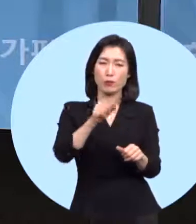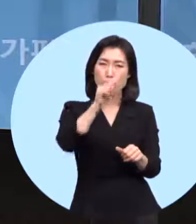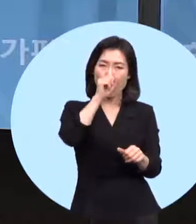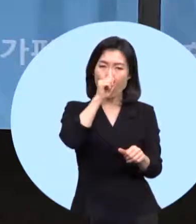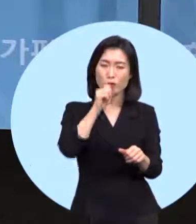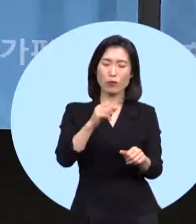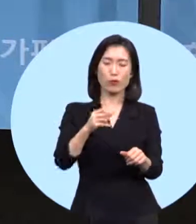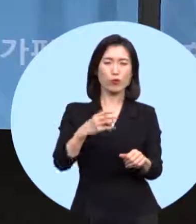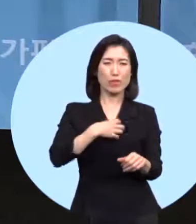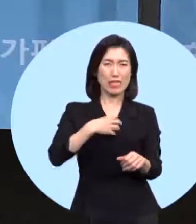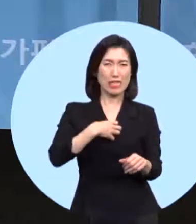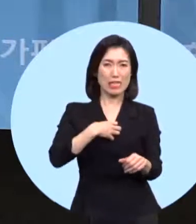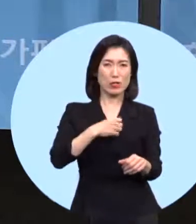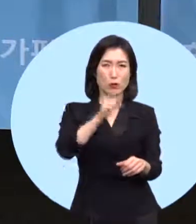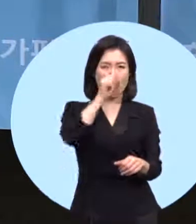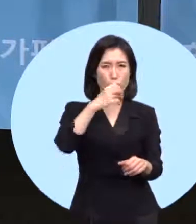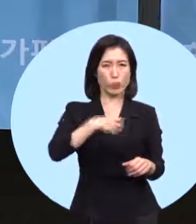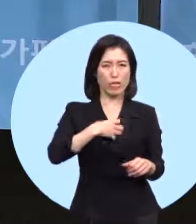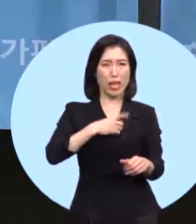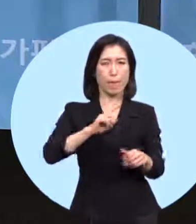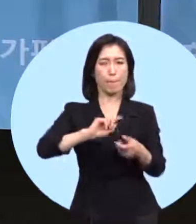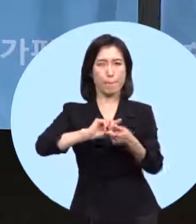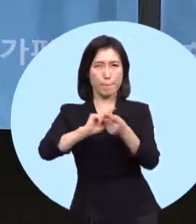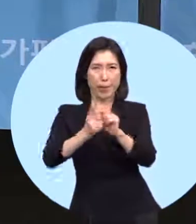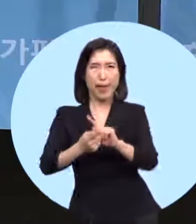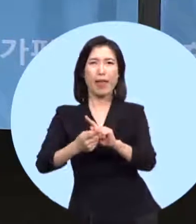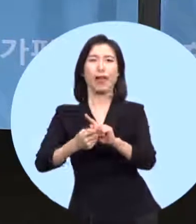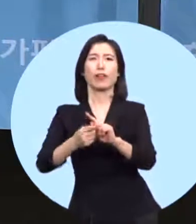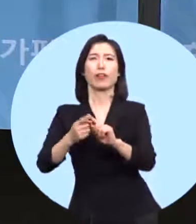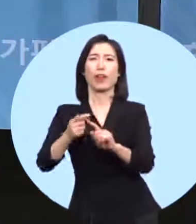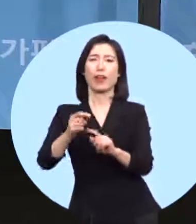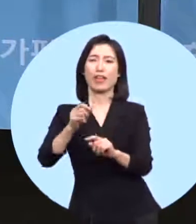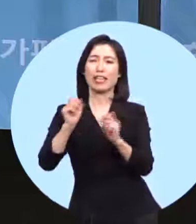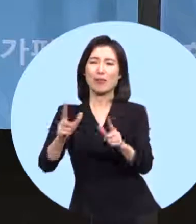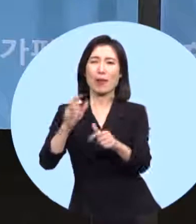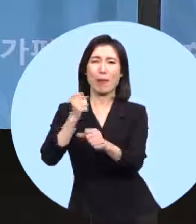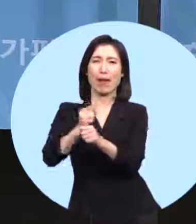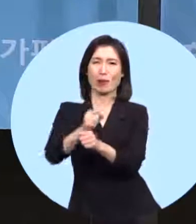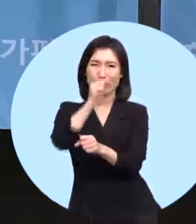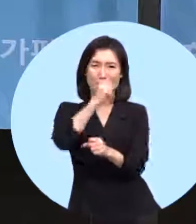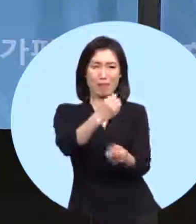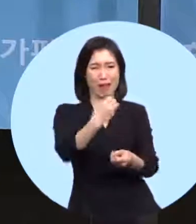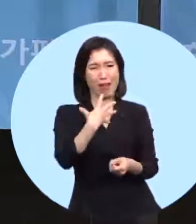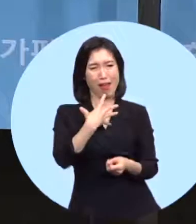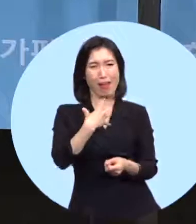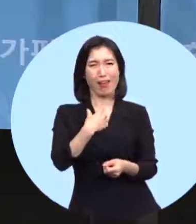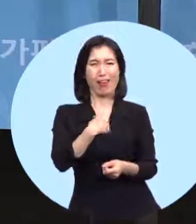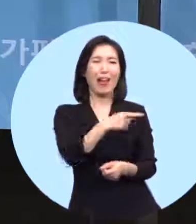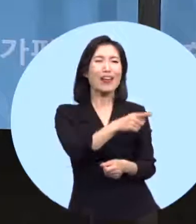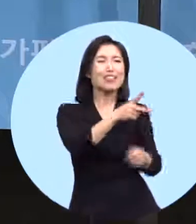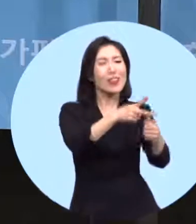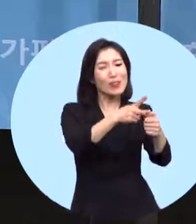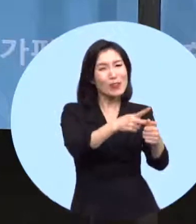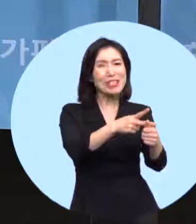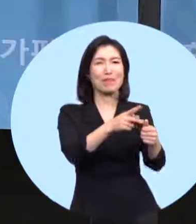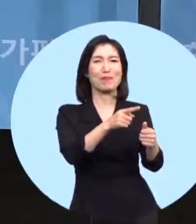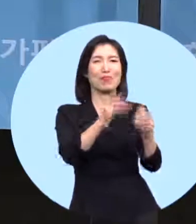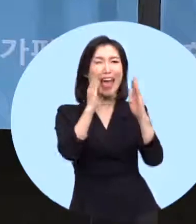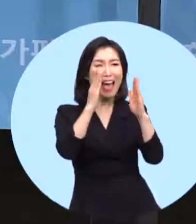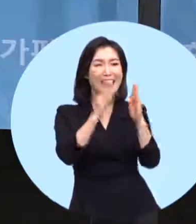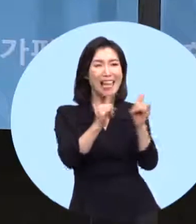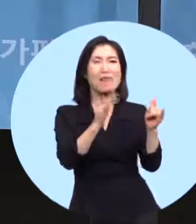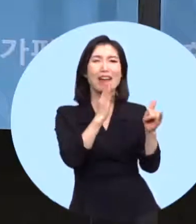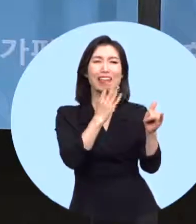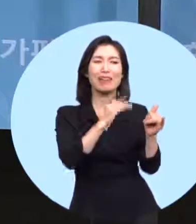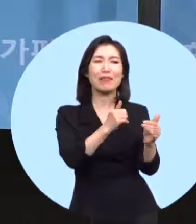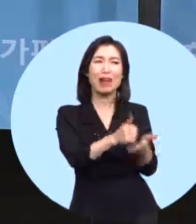바꾸자라고 말씀하셨는데요. 저는 이수 교수님의 약간 딴지를 걸면 저희 선생님이시고 학자시지만